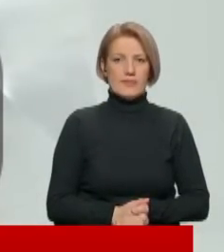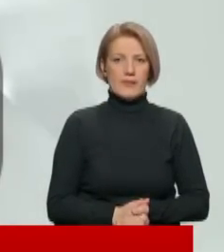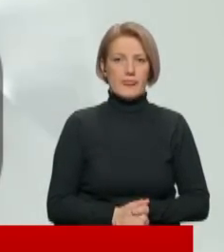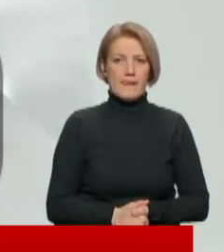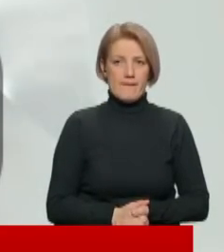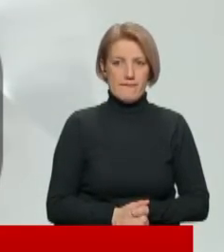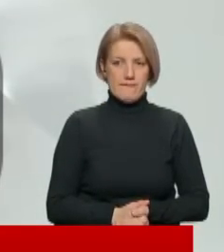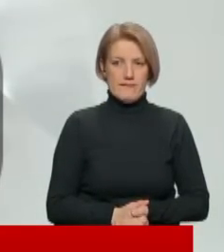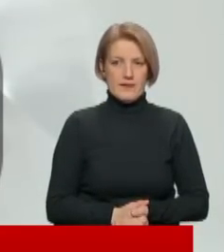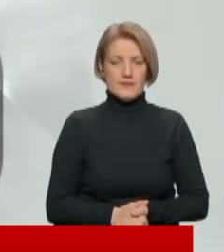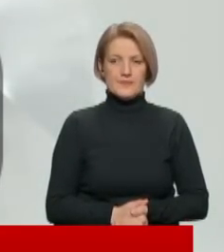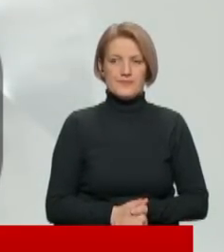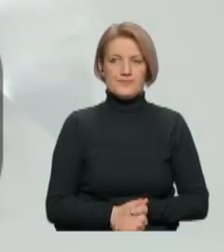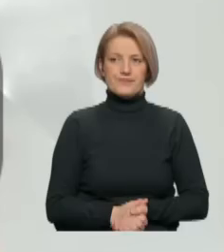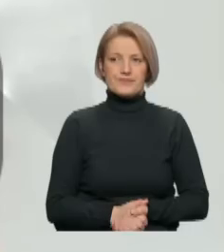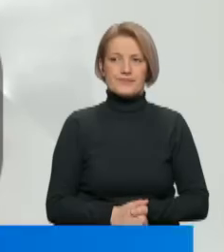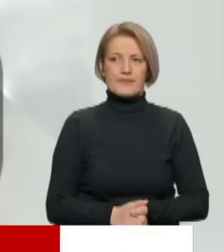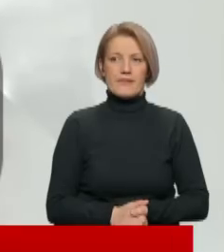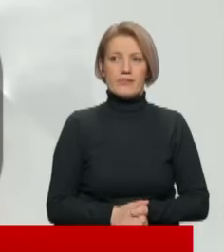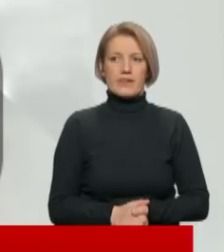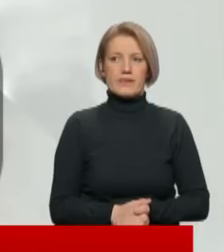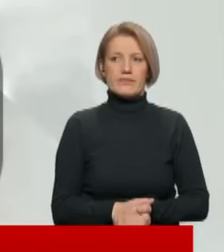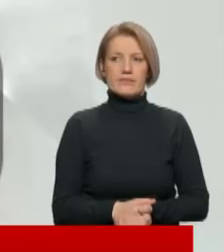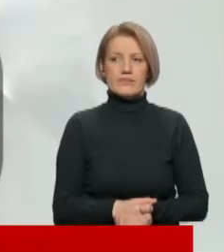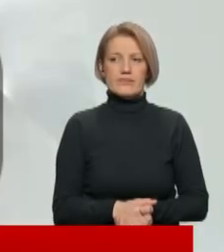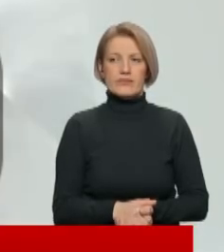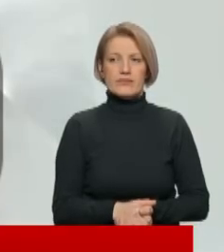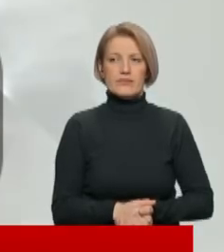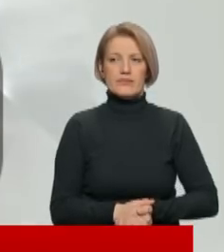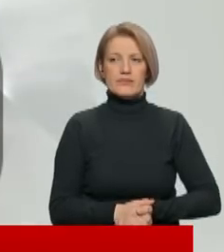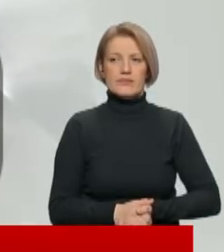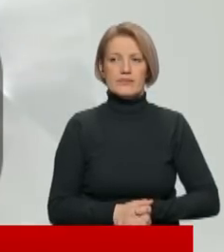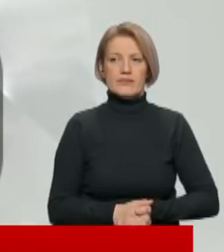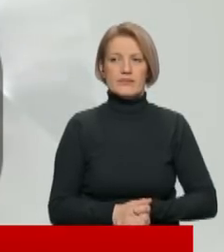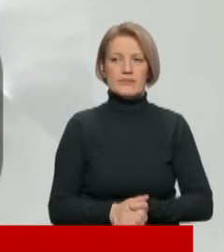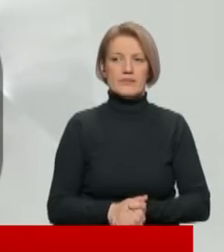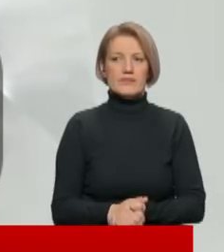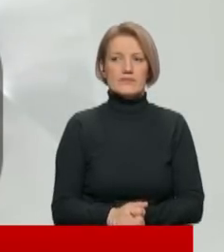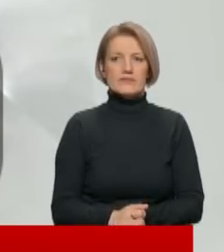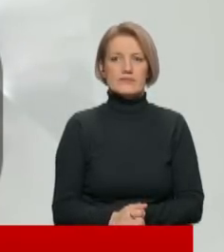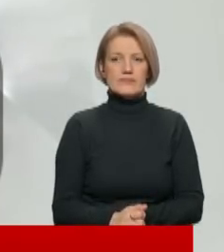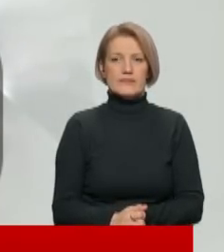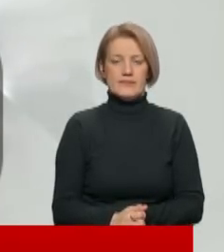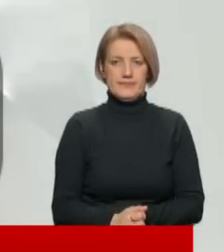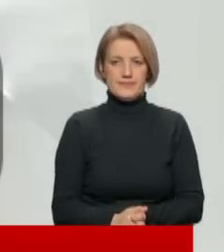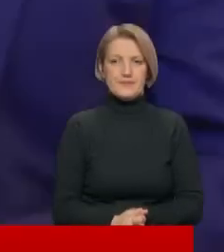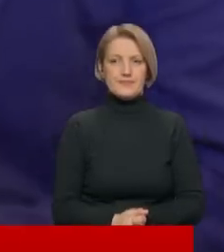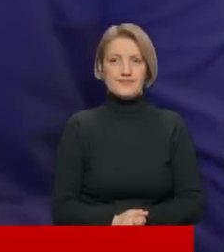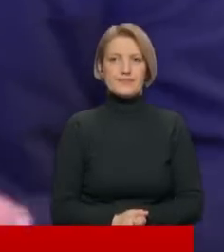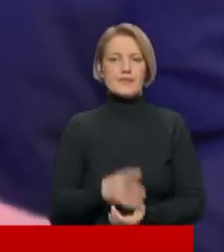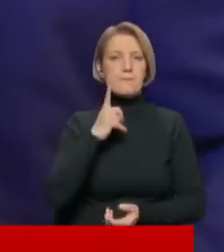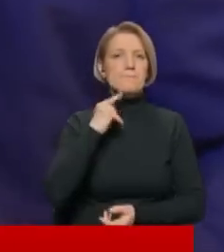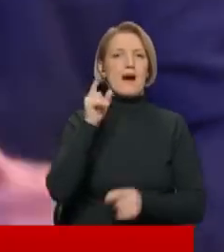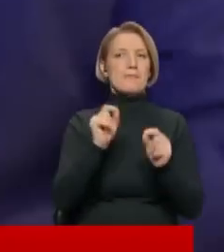iken birilerinin çıkıp da 8 bin lirayı geçmesin demesi tamamen işbirlikçiliğin ortaya konulmasıdır